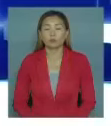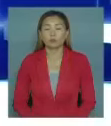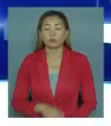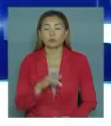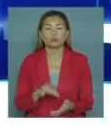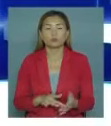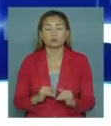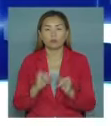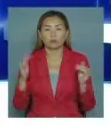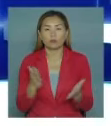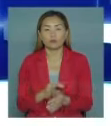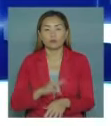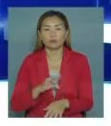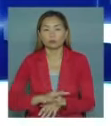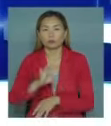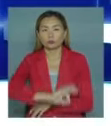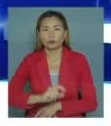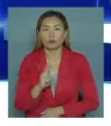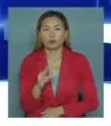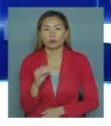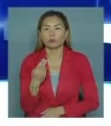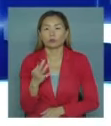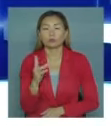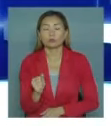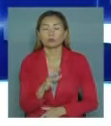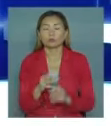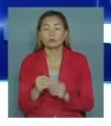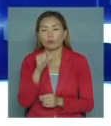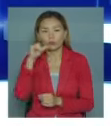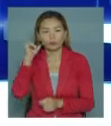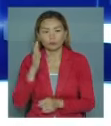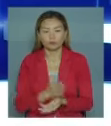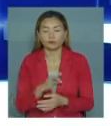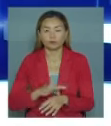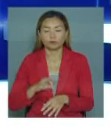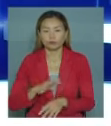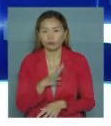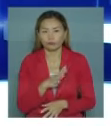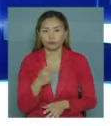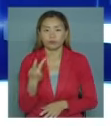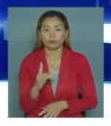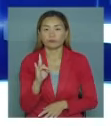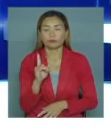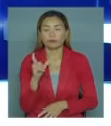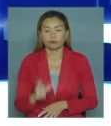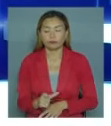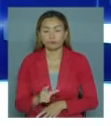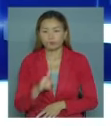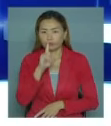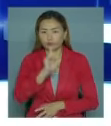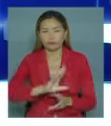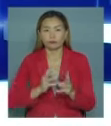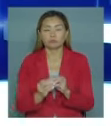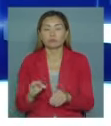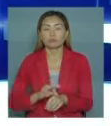В области резко возросло число заболевших коклюшем. Если в прошлом году этим заболеванием заболели 2 человека, за полугодие